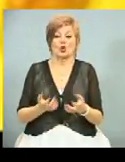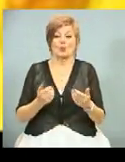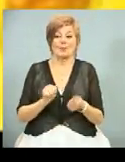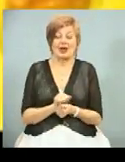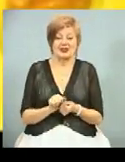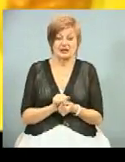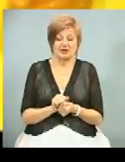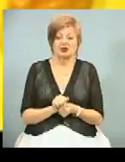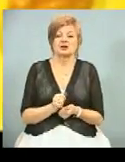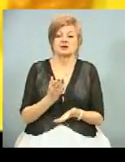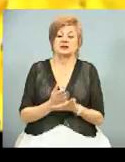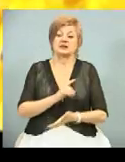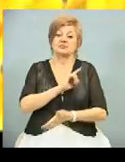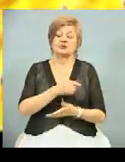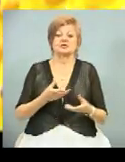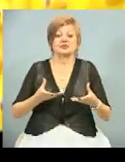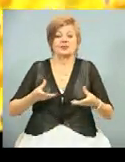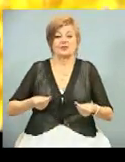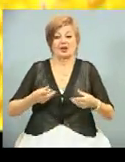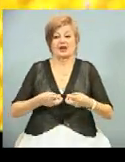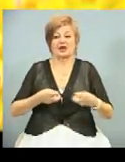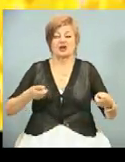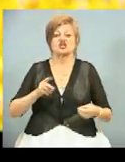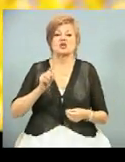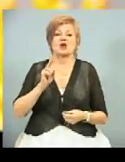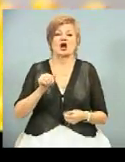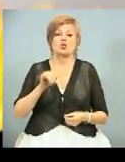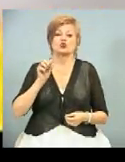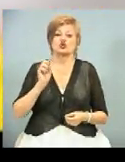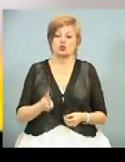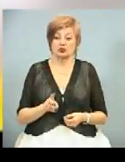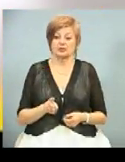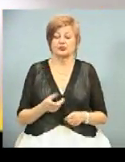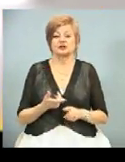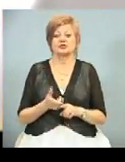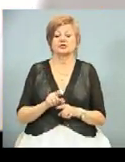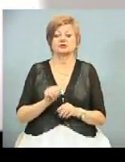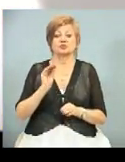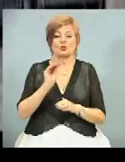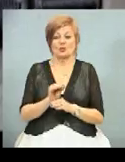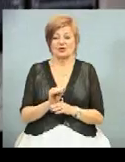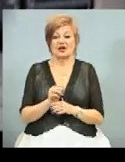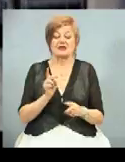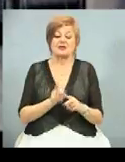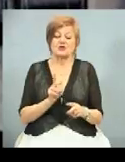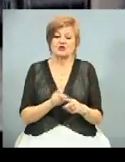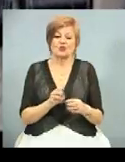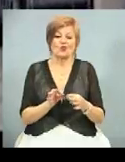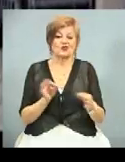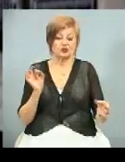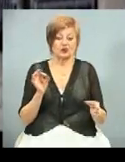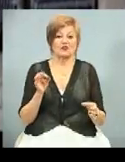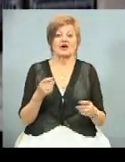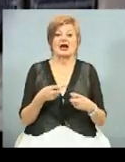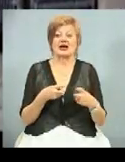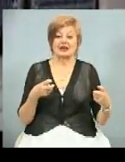матеріал є міцнішим та еластичнішим за звичайний каучук. Для більшої міцності додають ще тканини або металеві дроти. Гума